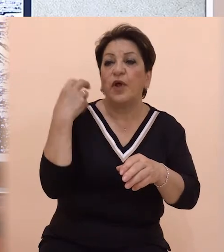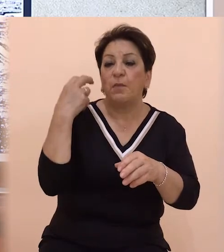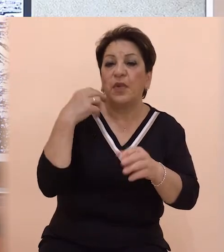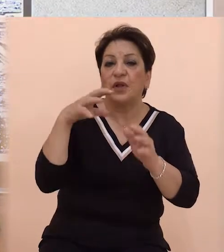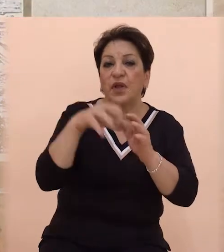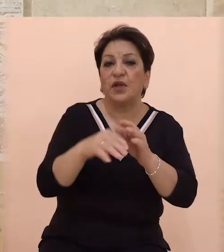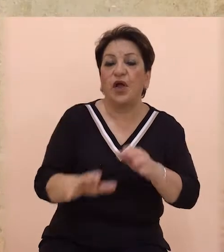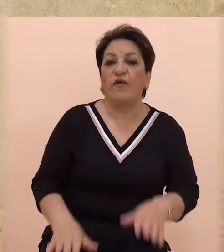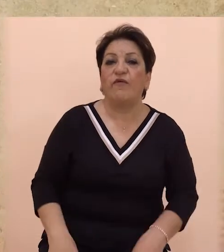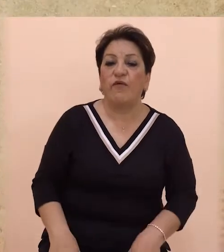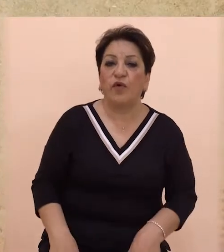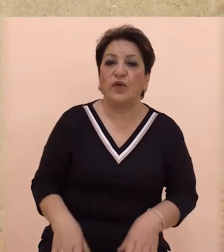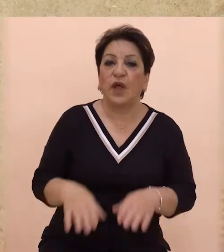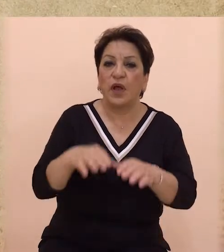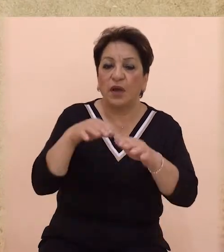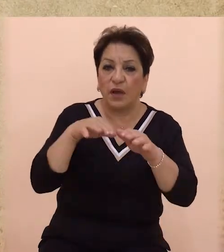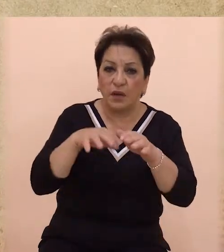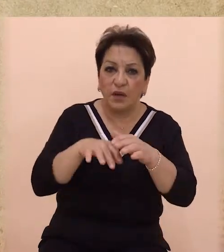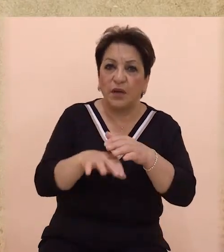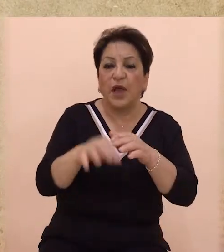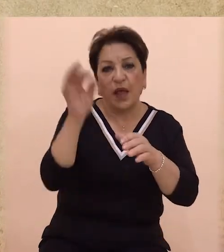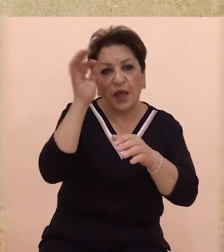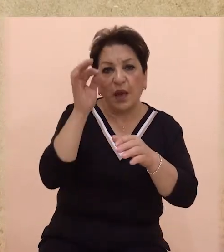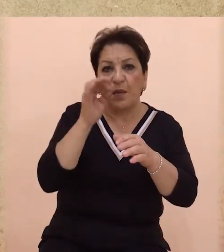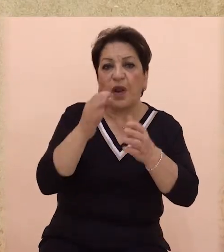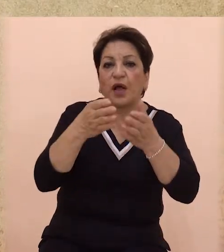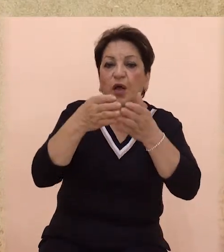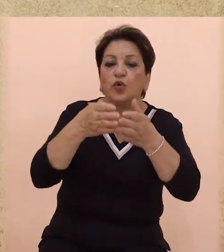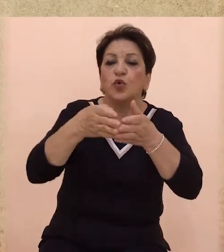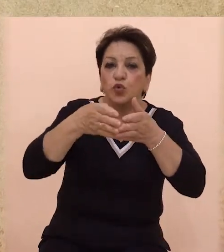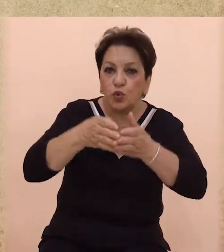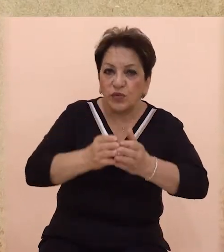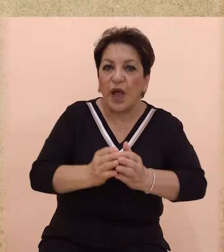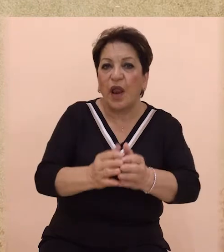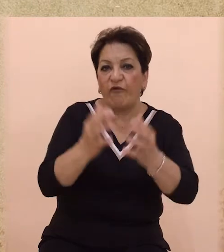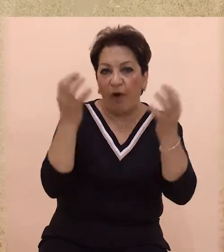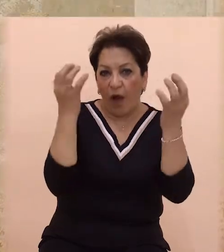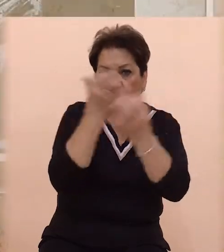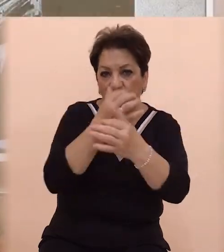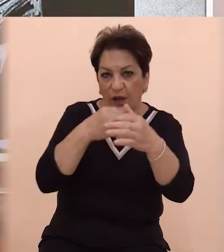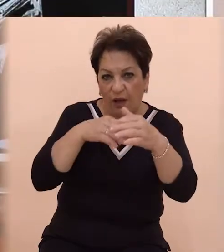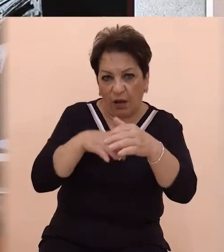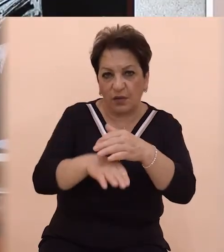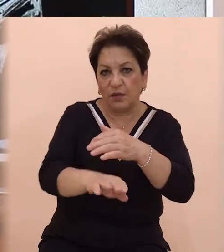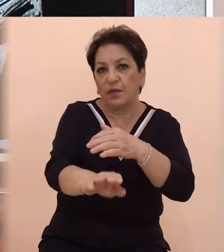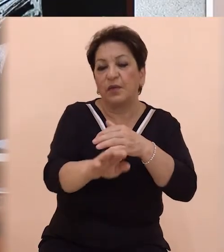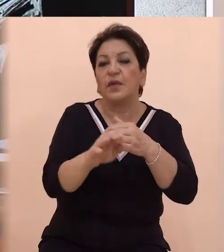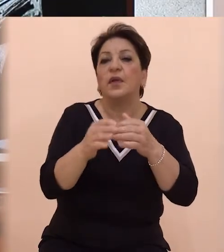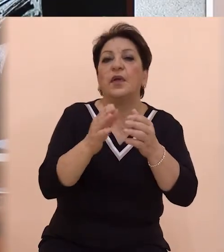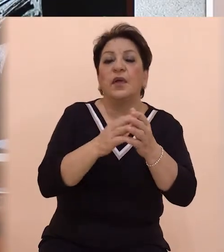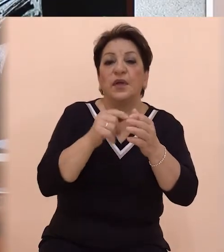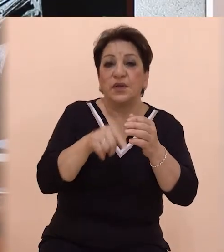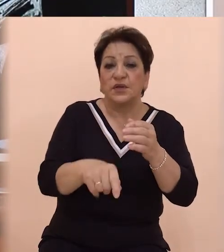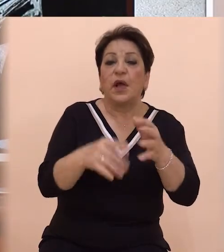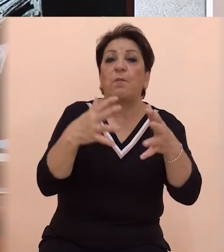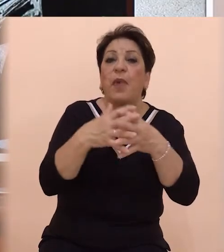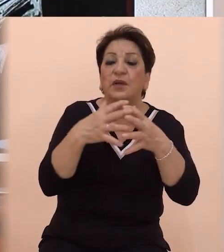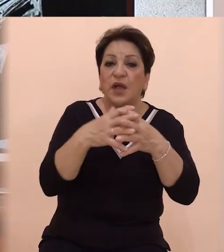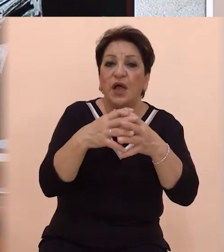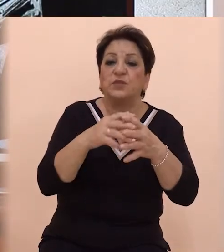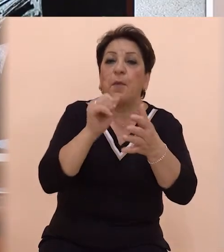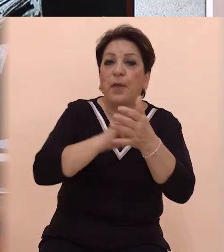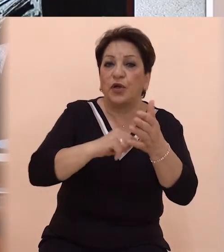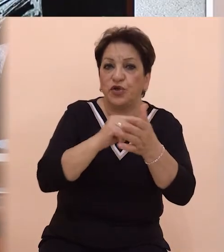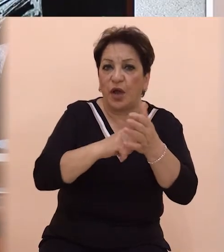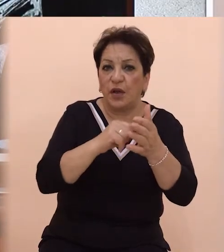վոտքերի միջով անցնում է գերմանական սուզանավը ան նկատ։ Սրանք բոլորը պատերազմի պատճարներն